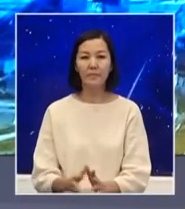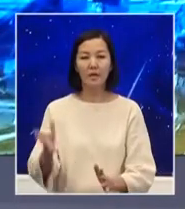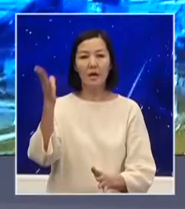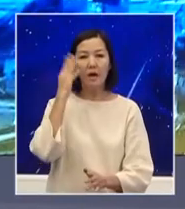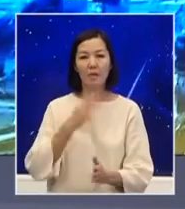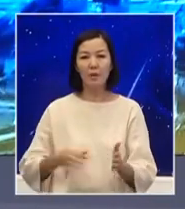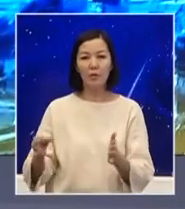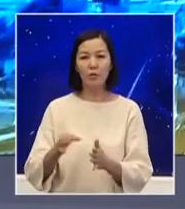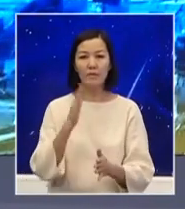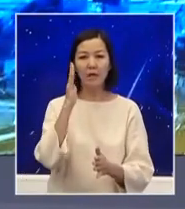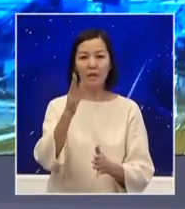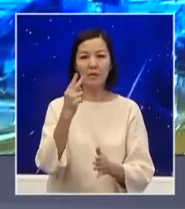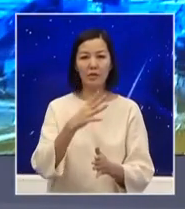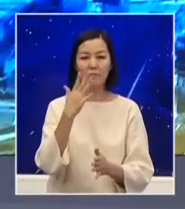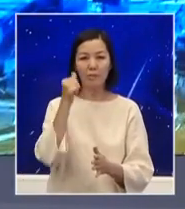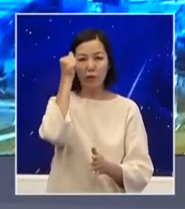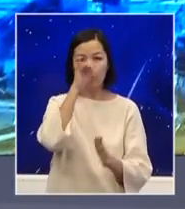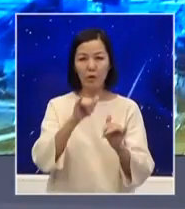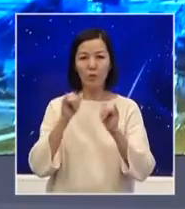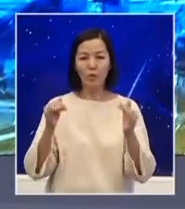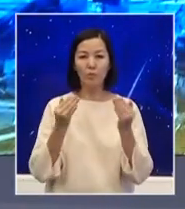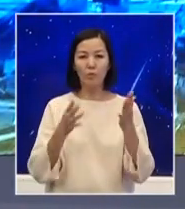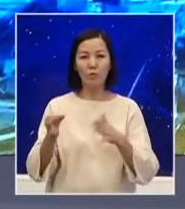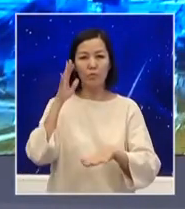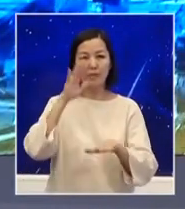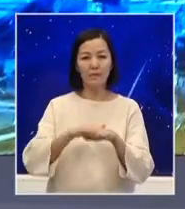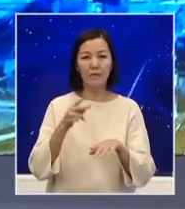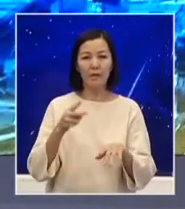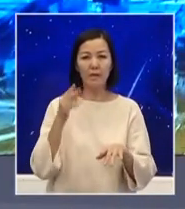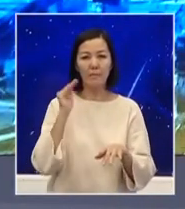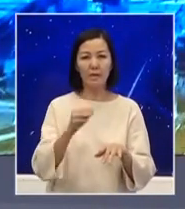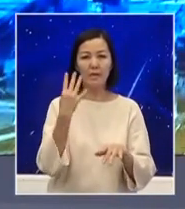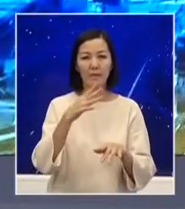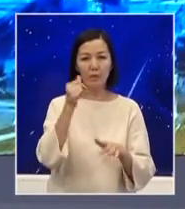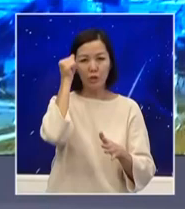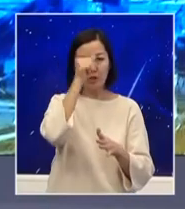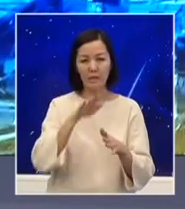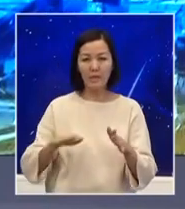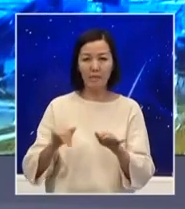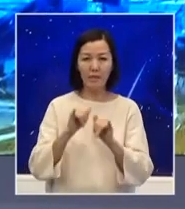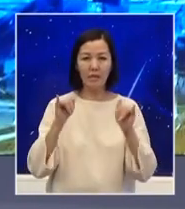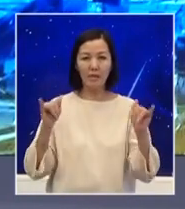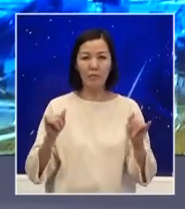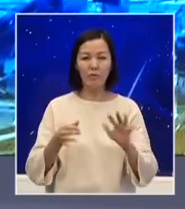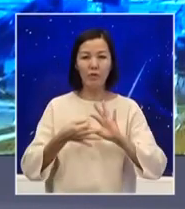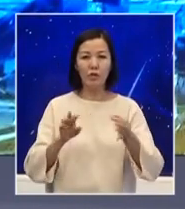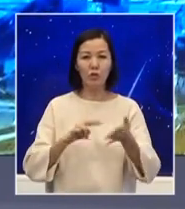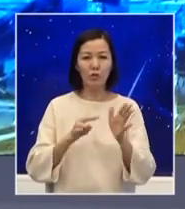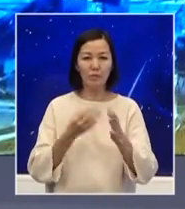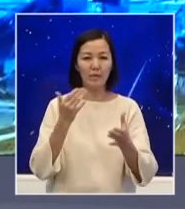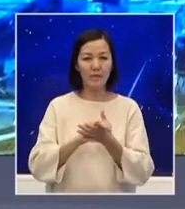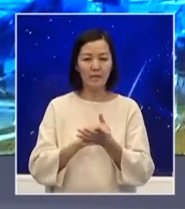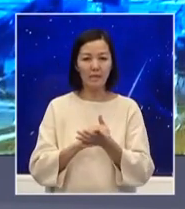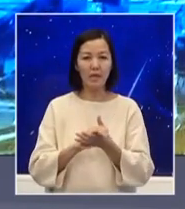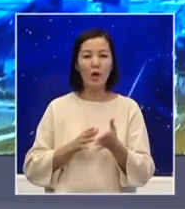Өңірдің алдағы 25 жылда өркендеуі бүгін облыс әкіміне 2045 жылға дейінгі аймақты жан-жақты дамытудың кешенді